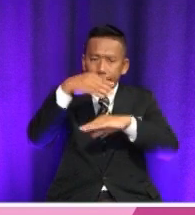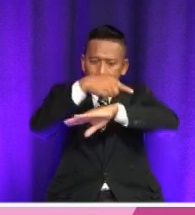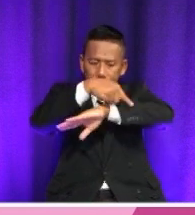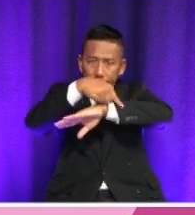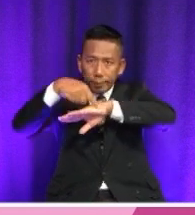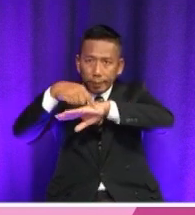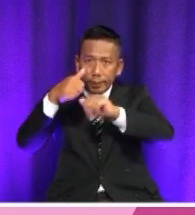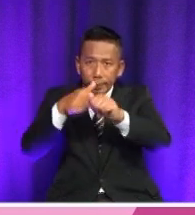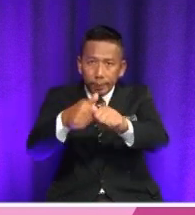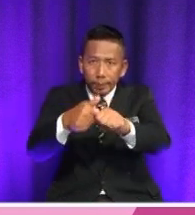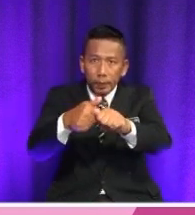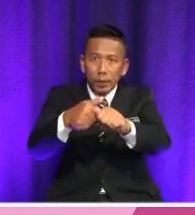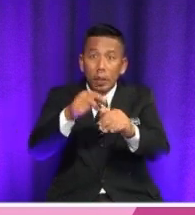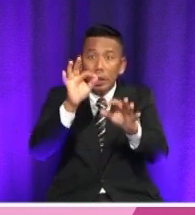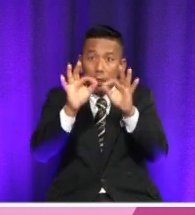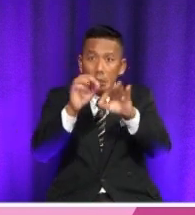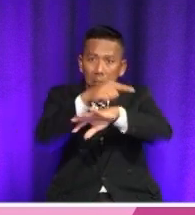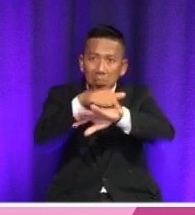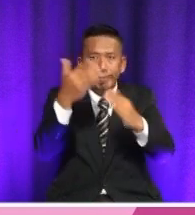tetapkan saja